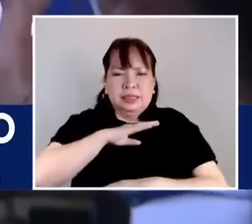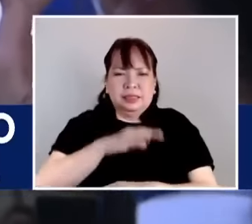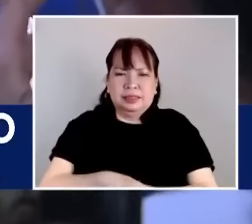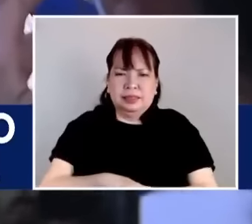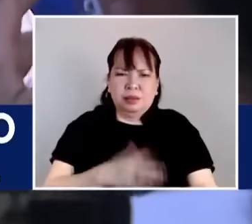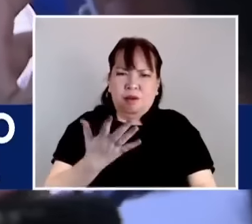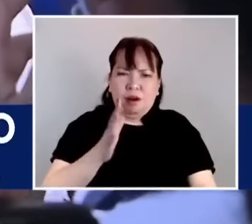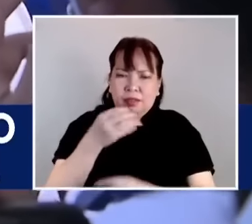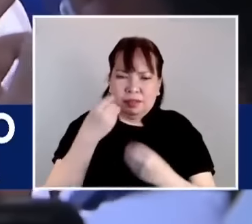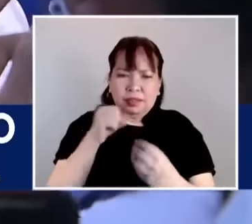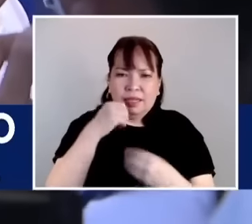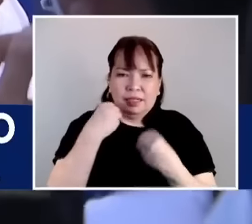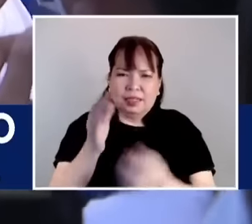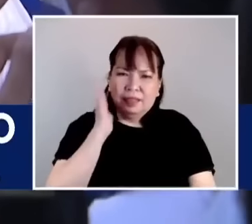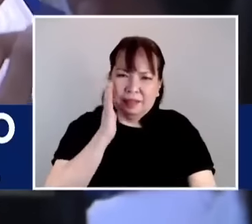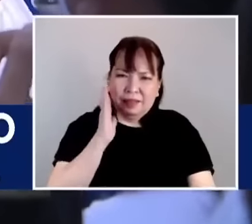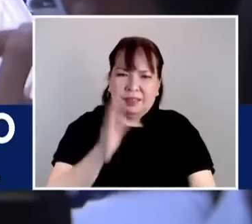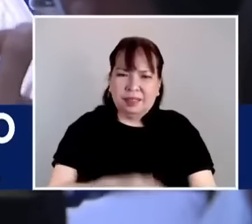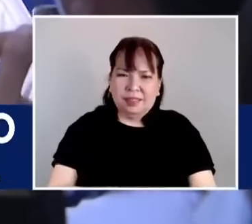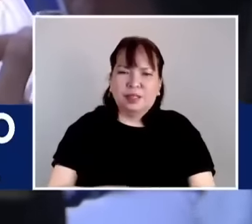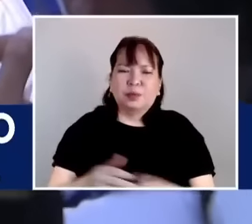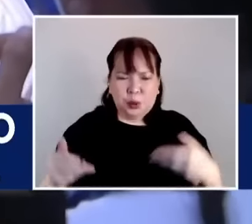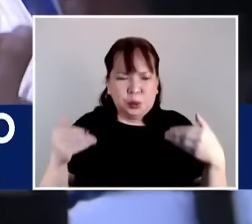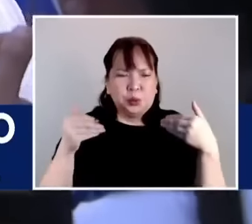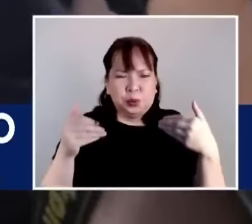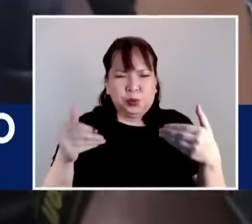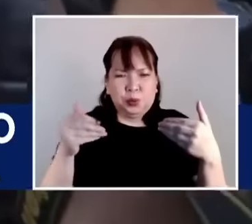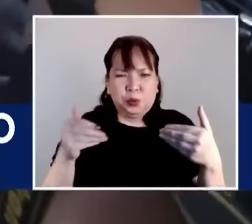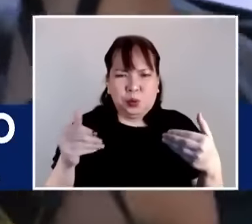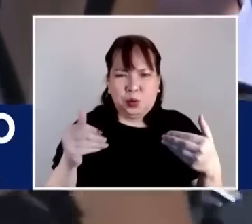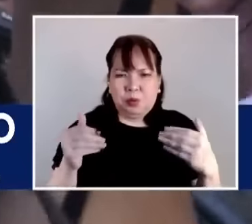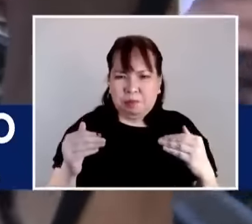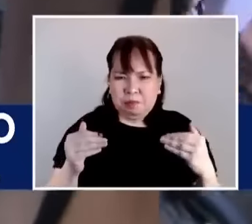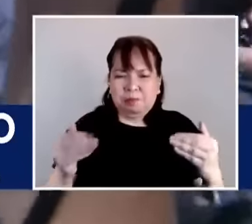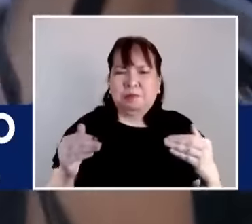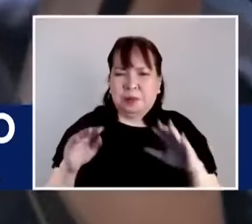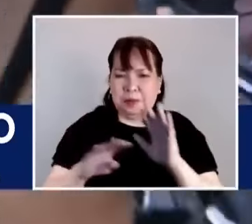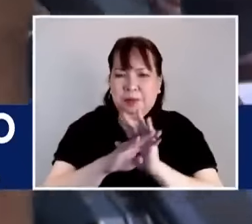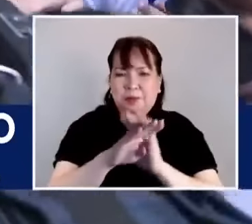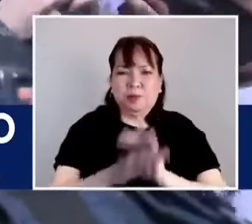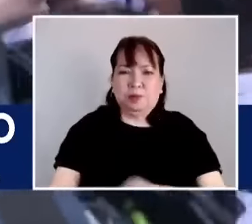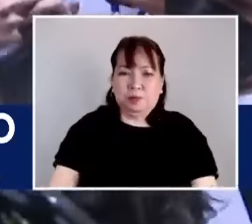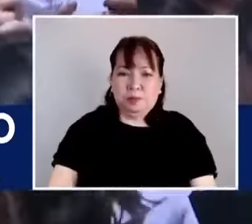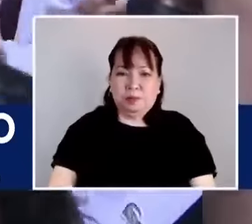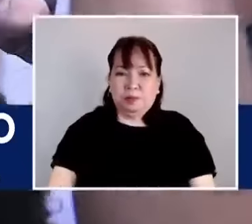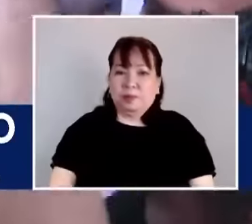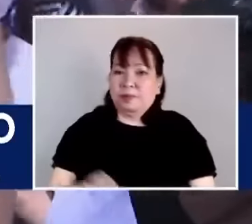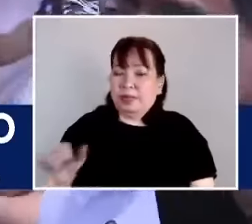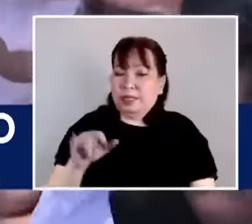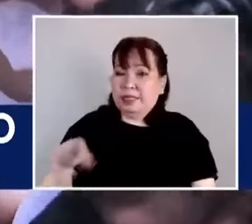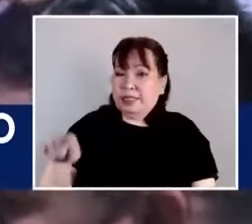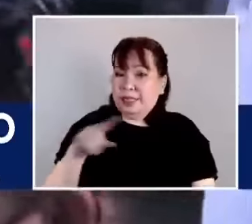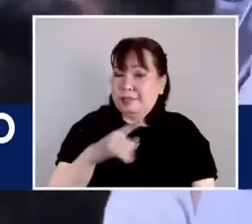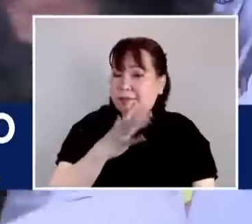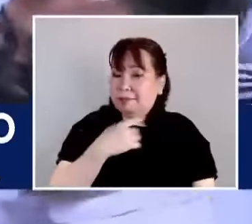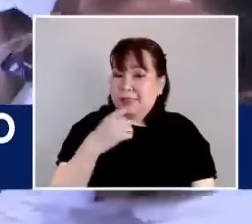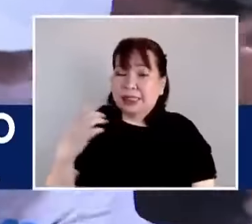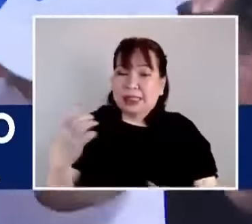ipapahiya. Makakapag-move forward tayo na mabilis. Sinamantala na din ang mayor ng Maynila ang pagkakataon